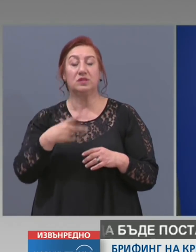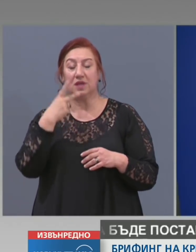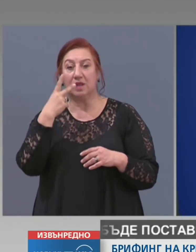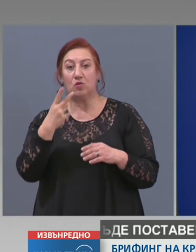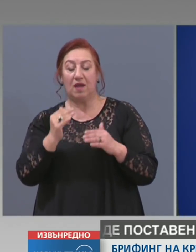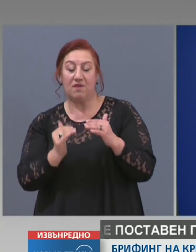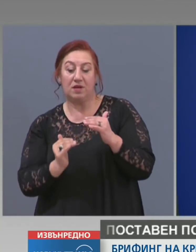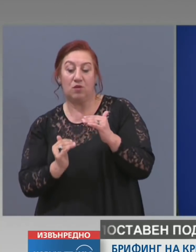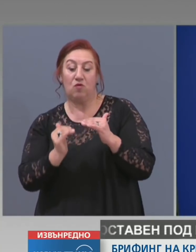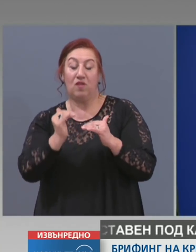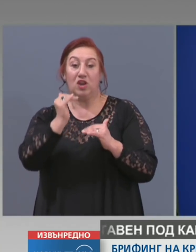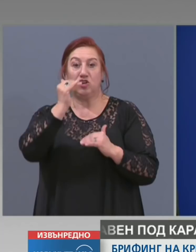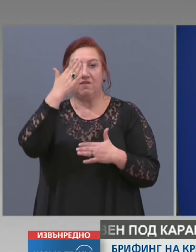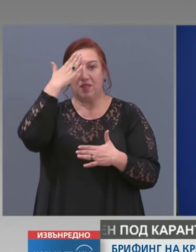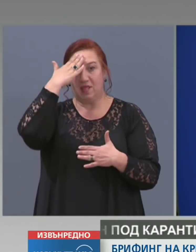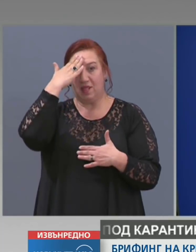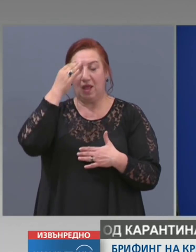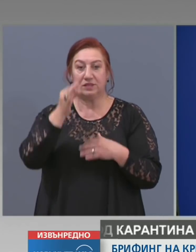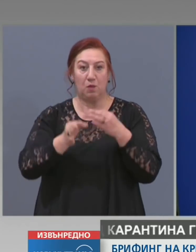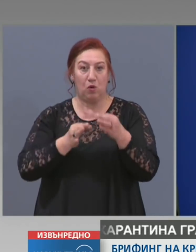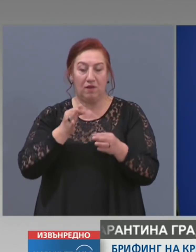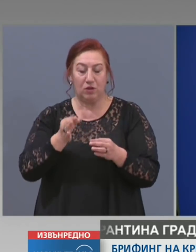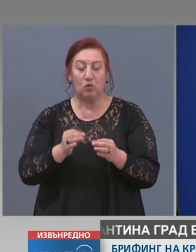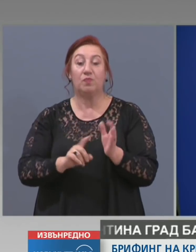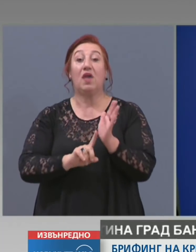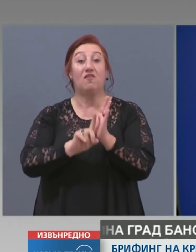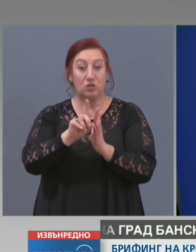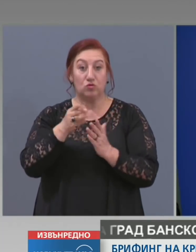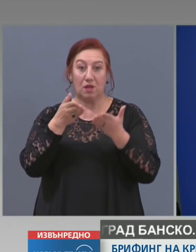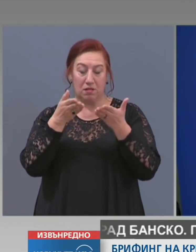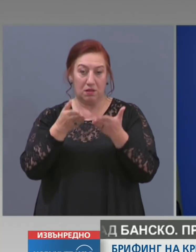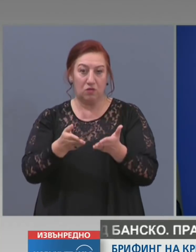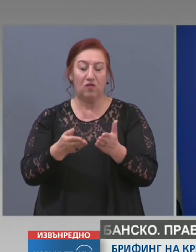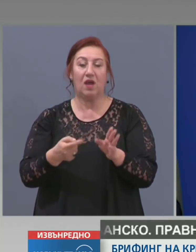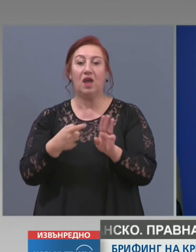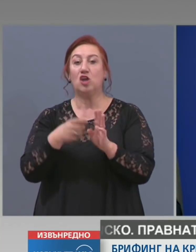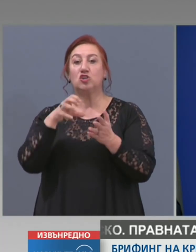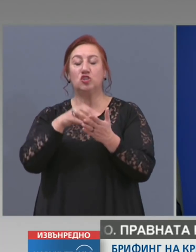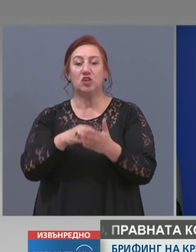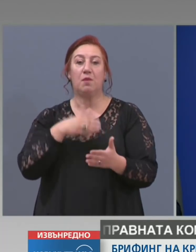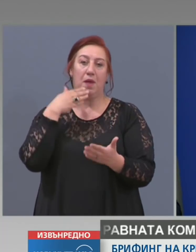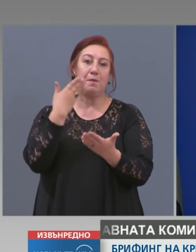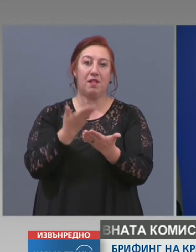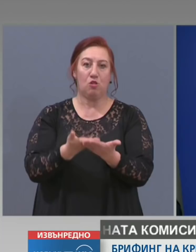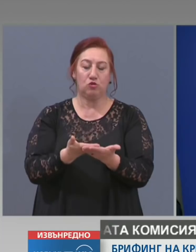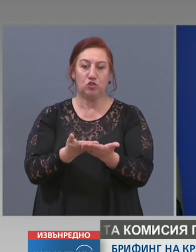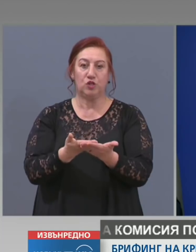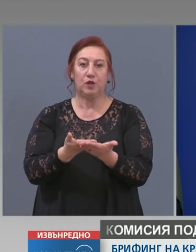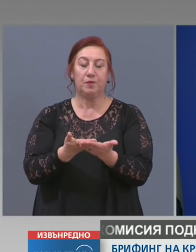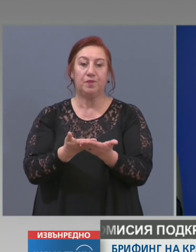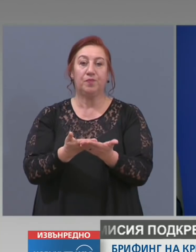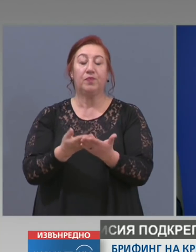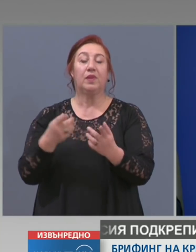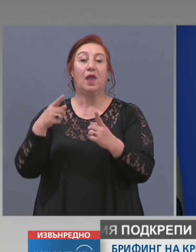на заболяването и в резултат на това щаба излезе с предложение